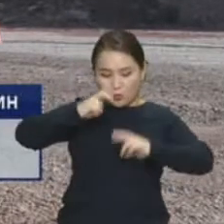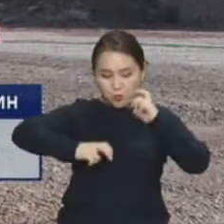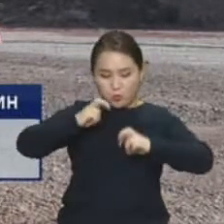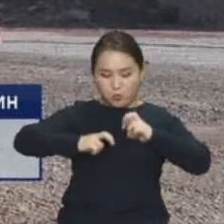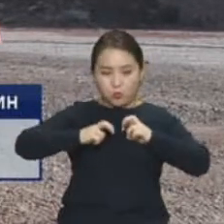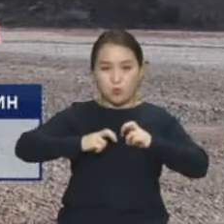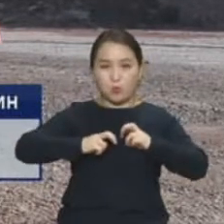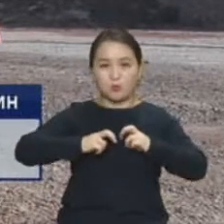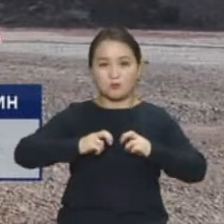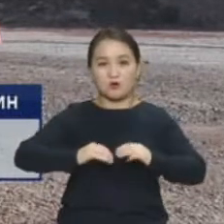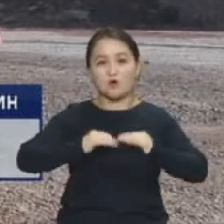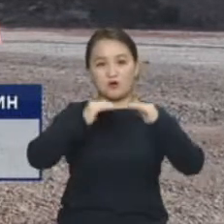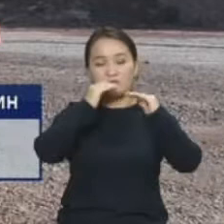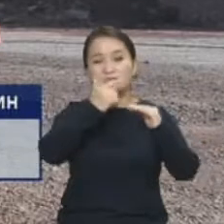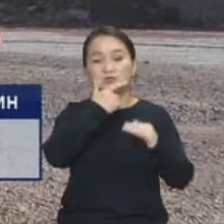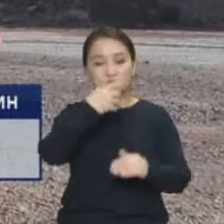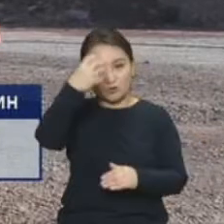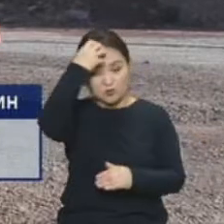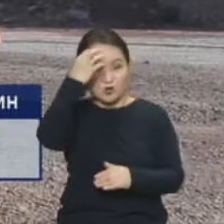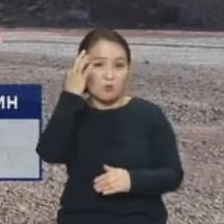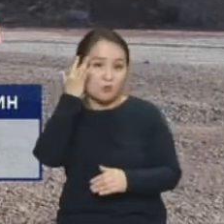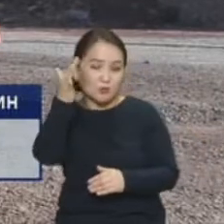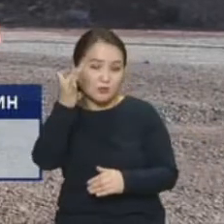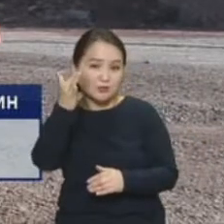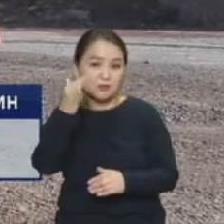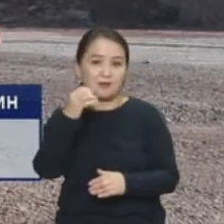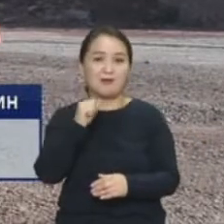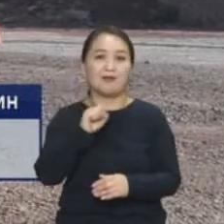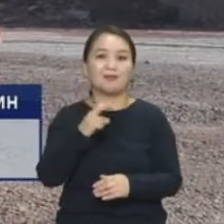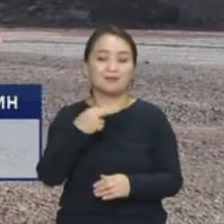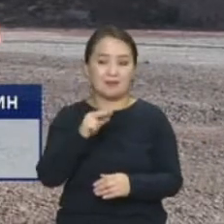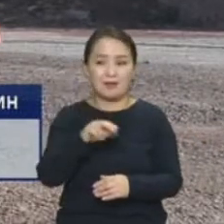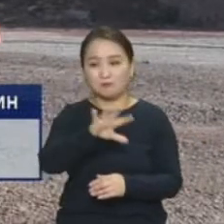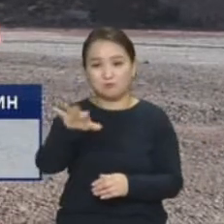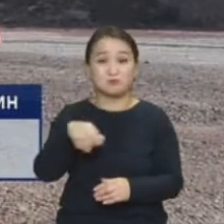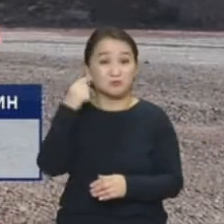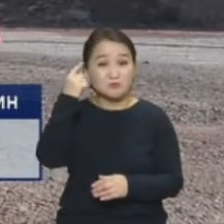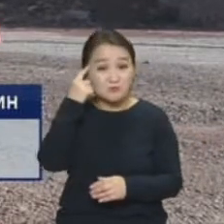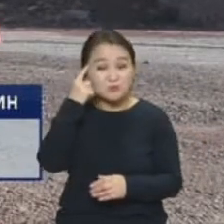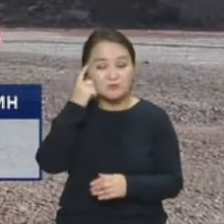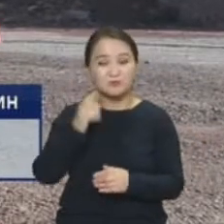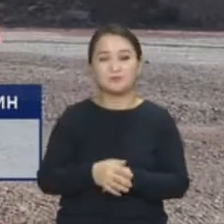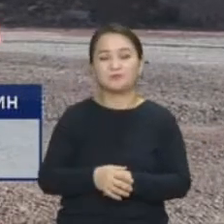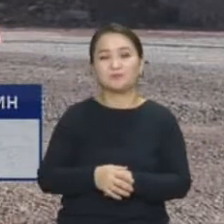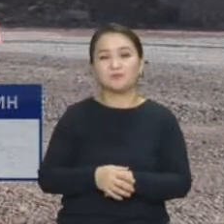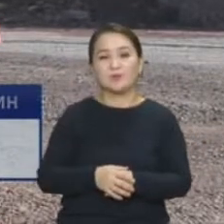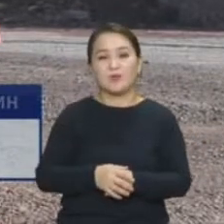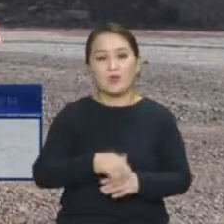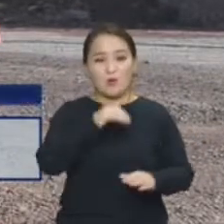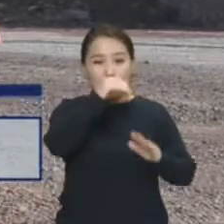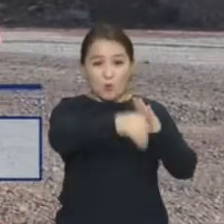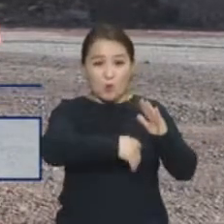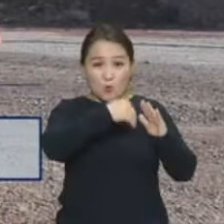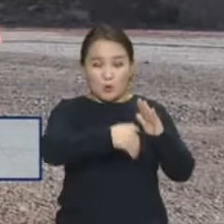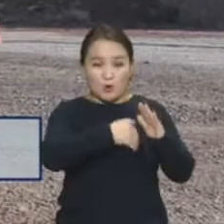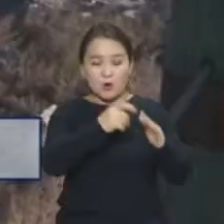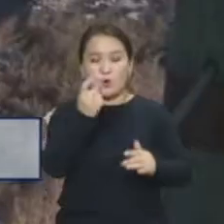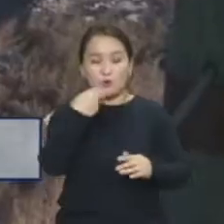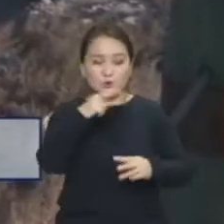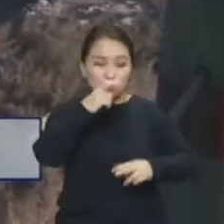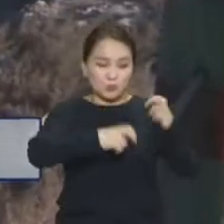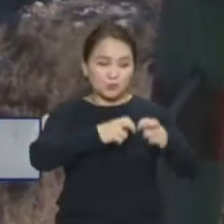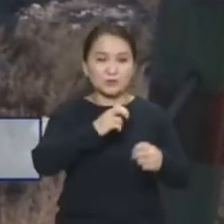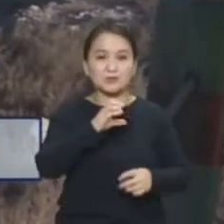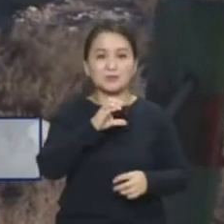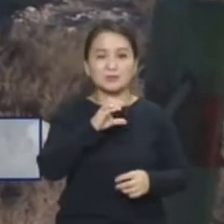аж үйлдвэрлэлийг хөгжүүлж чадаагүй нь төрийн бодлогын алдаа гэдгийг хаана нүлээн зөвшөөрдгөө. Ялангуяа уул уурхайн үйлдвэрлэлийн салбарт стратегийн